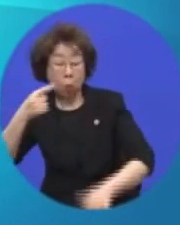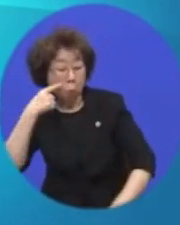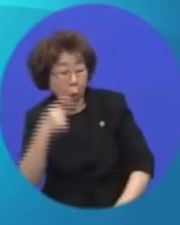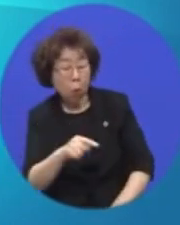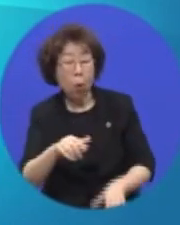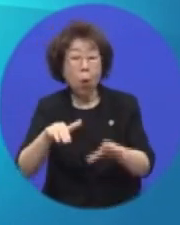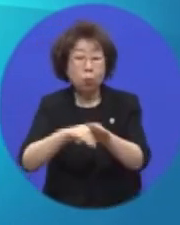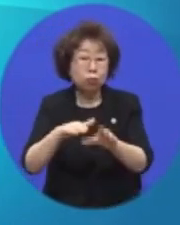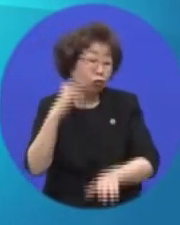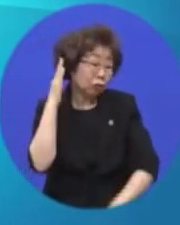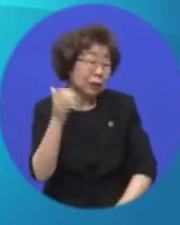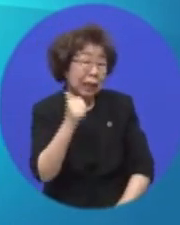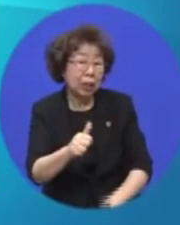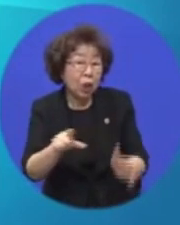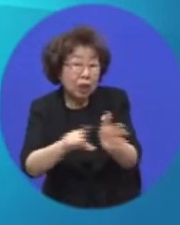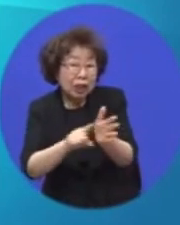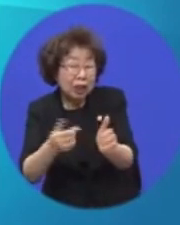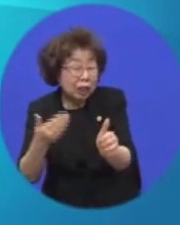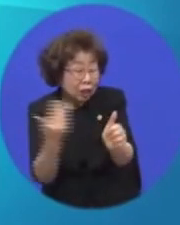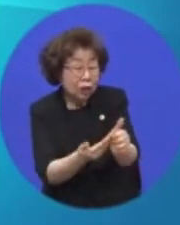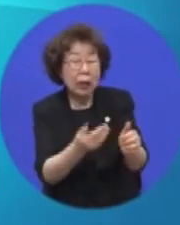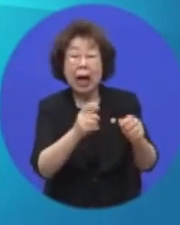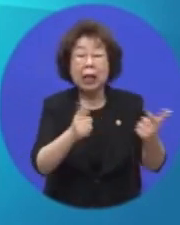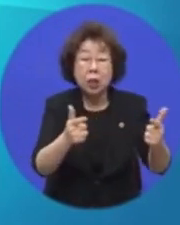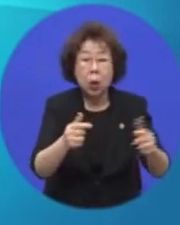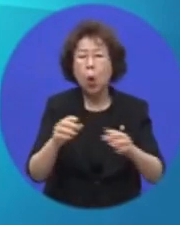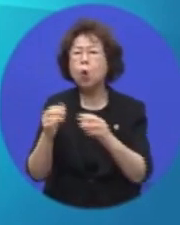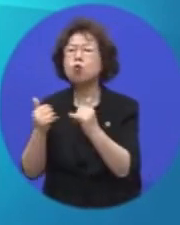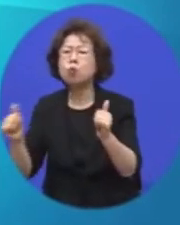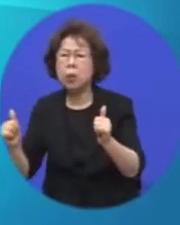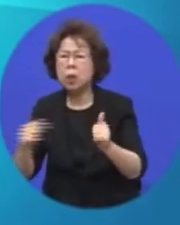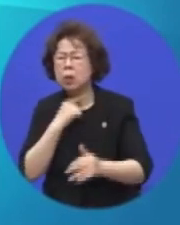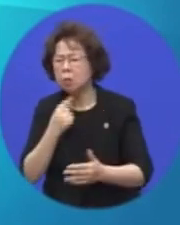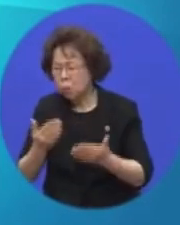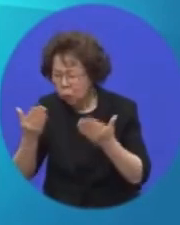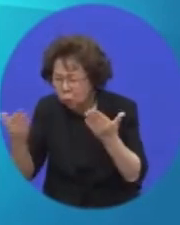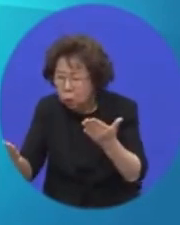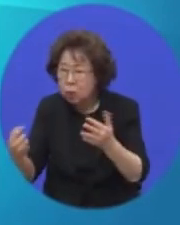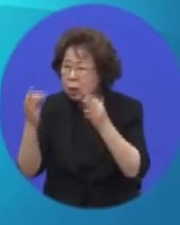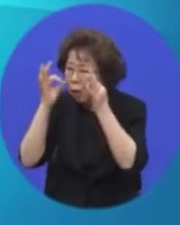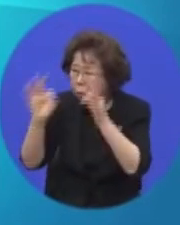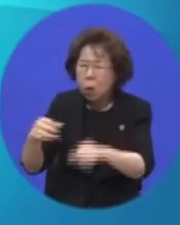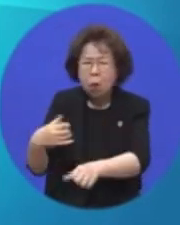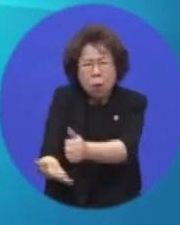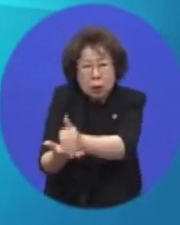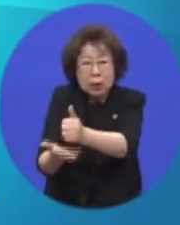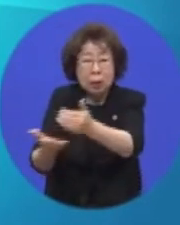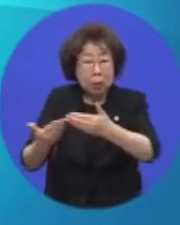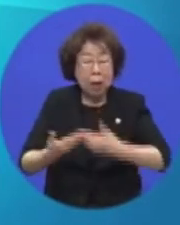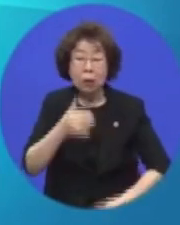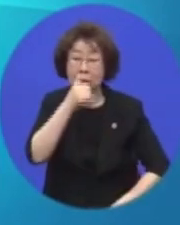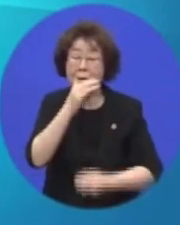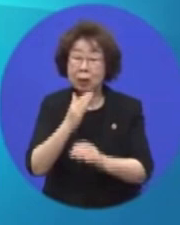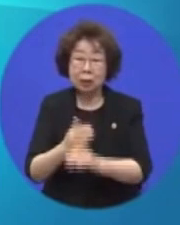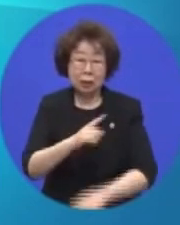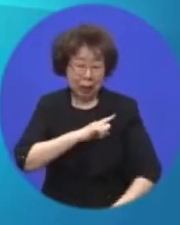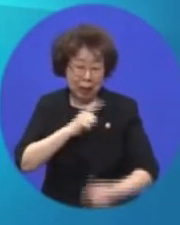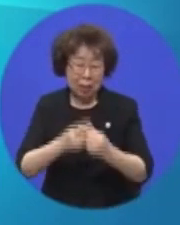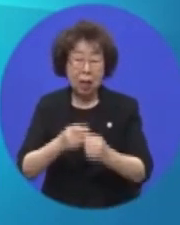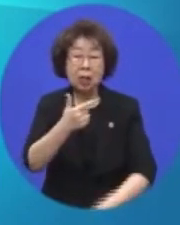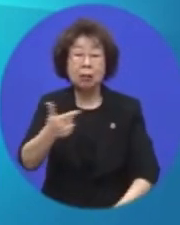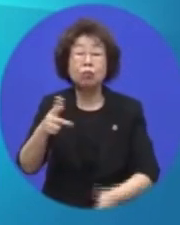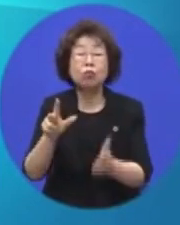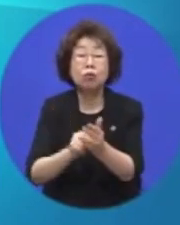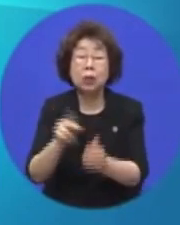의자 자차를 칭찬하는 게 아니구요 우리 국민들의 봉사와 헌신을 칭찬하고 있는 것이거든요 가장 큰 문제점은